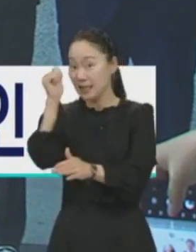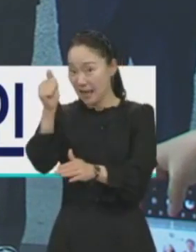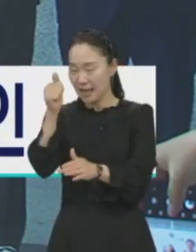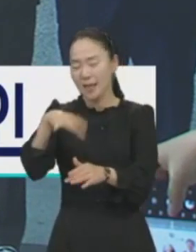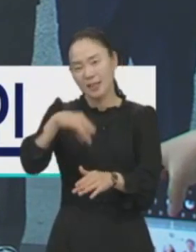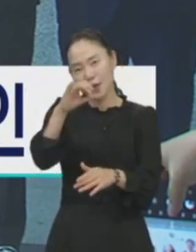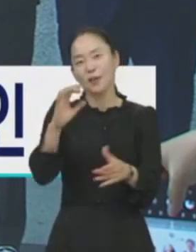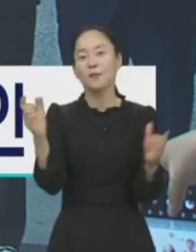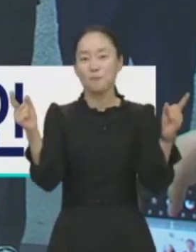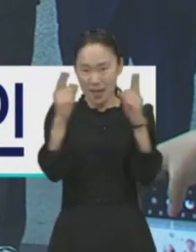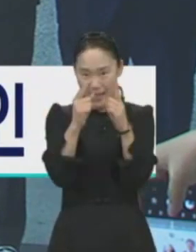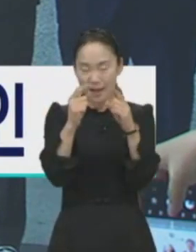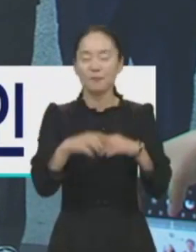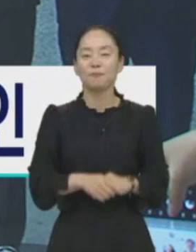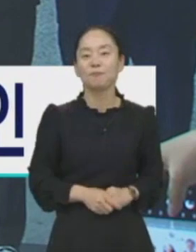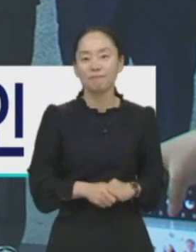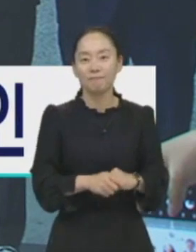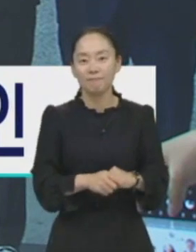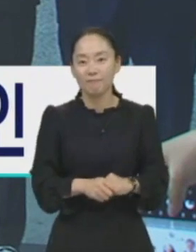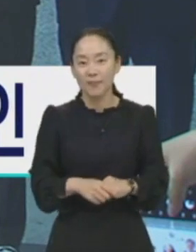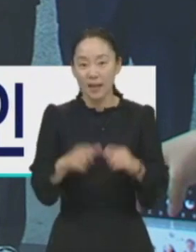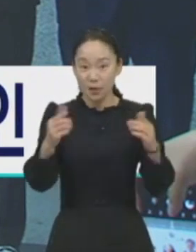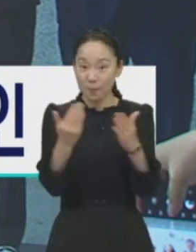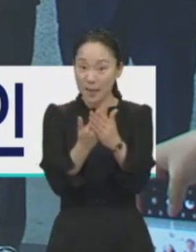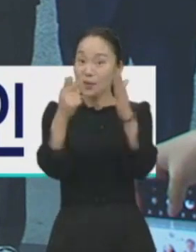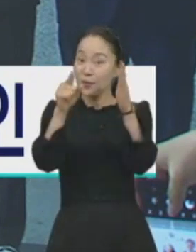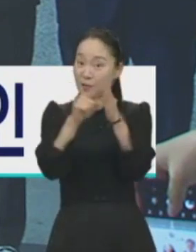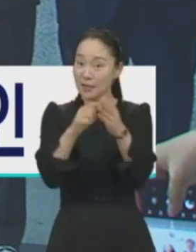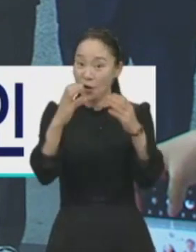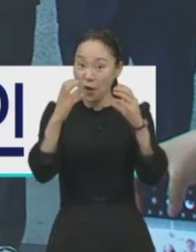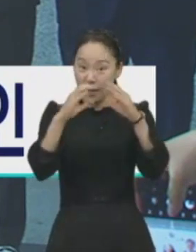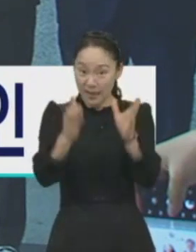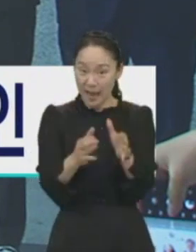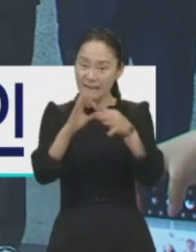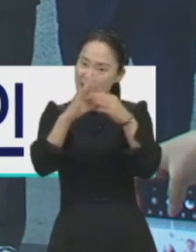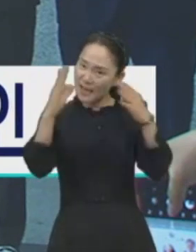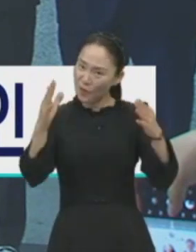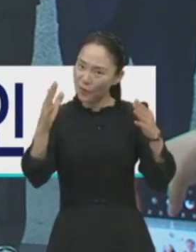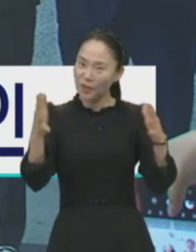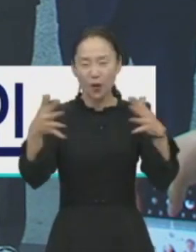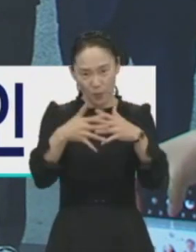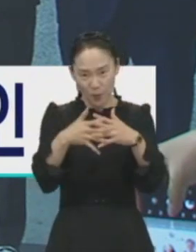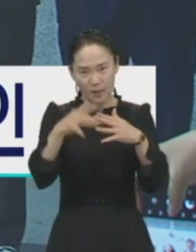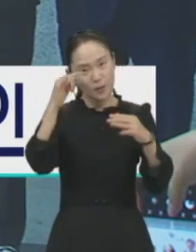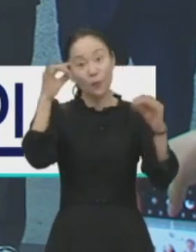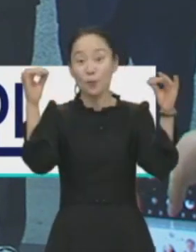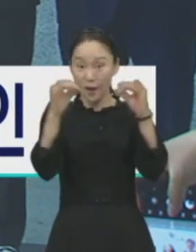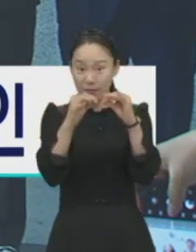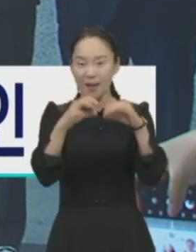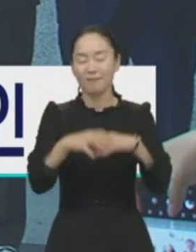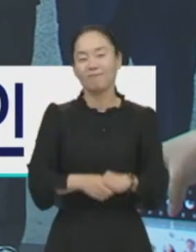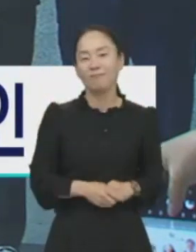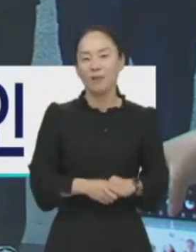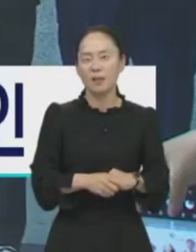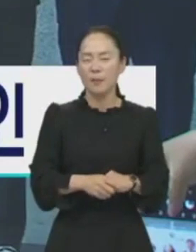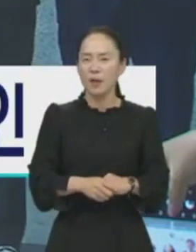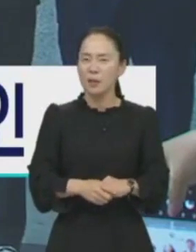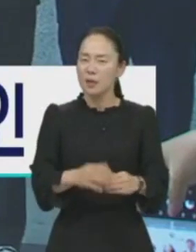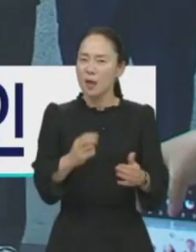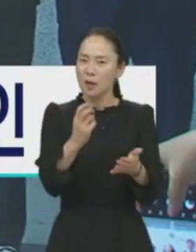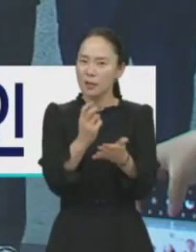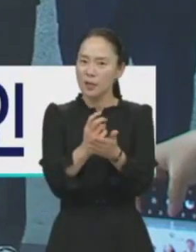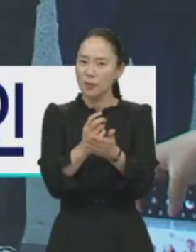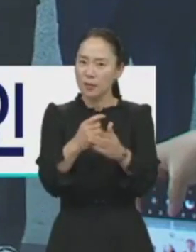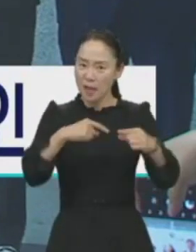첫 만남을 가졌습니다. 지역 발전을 위한 초당적인 협력에 대해선 공감대를 형성했지만 정책 실무